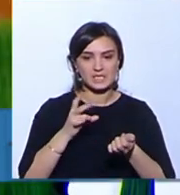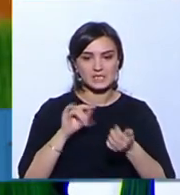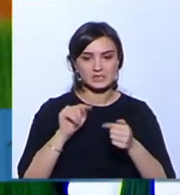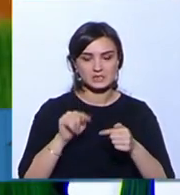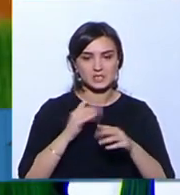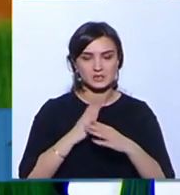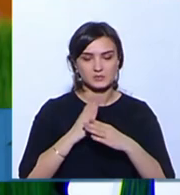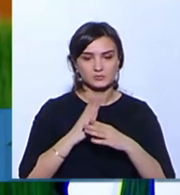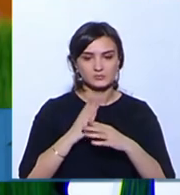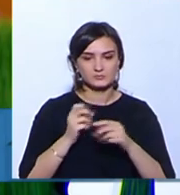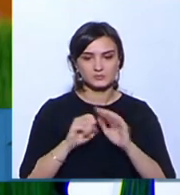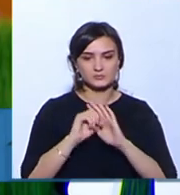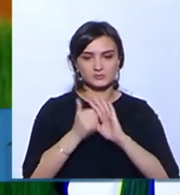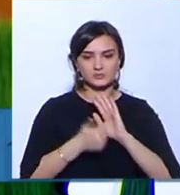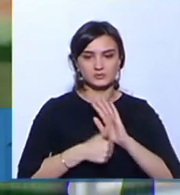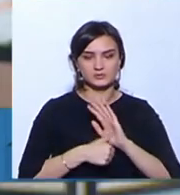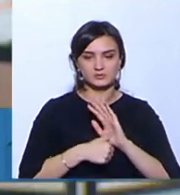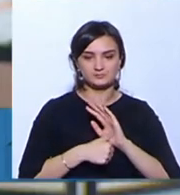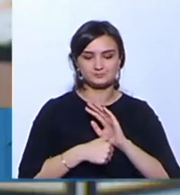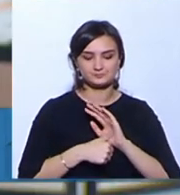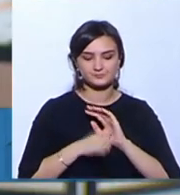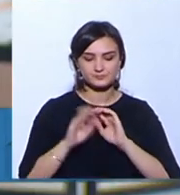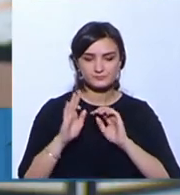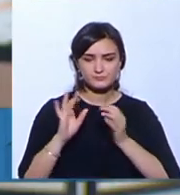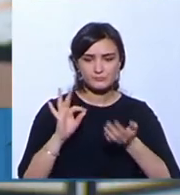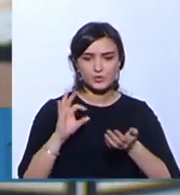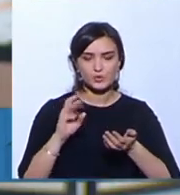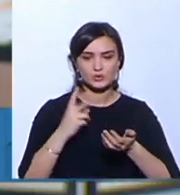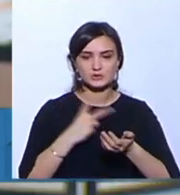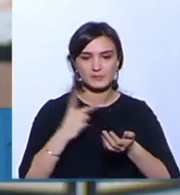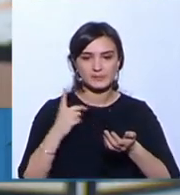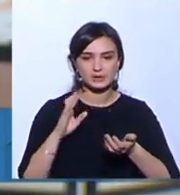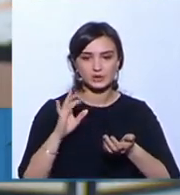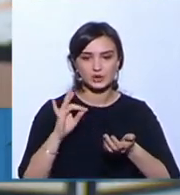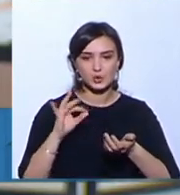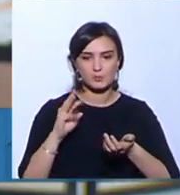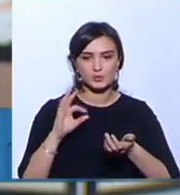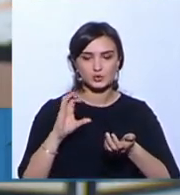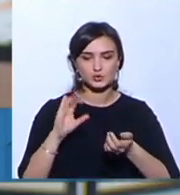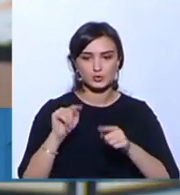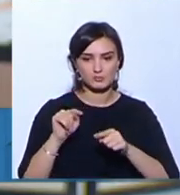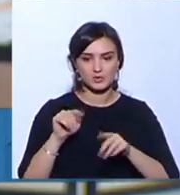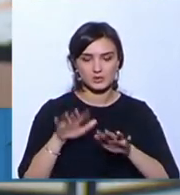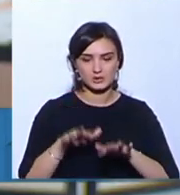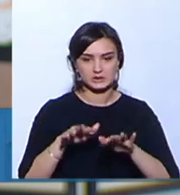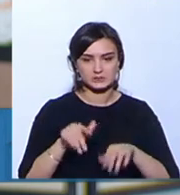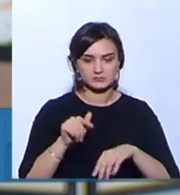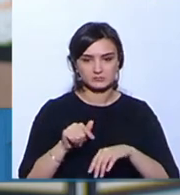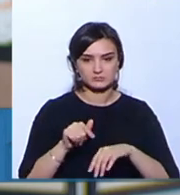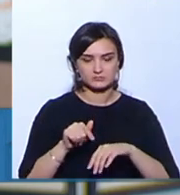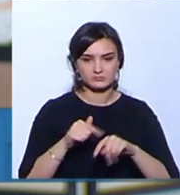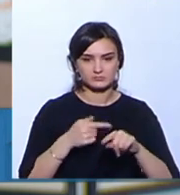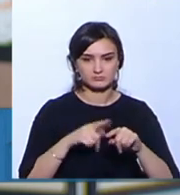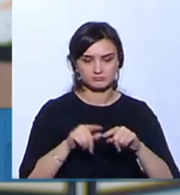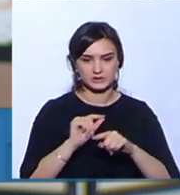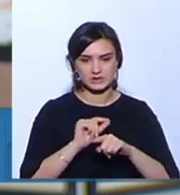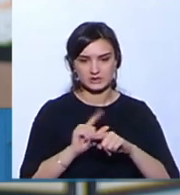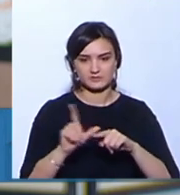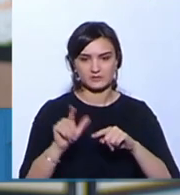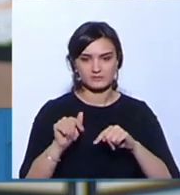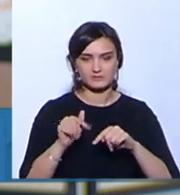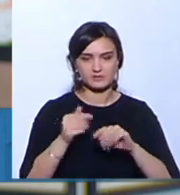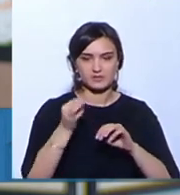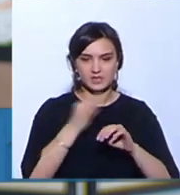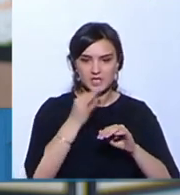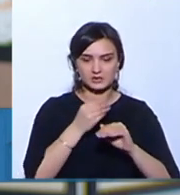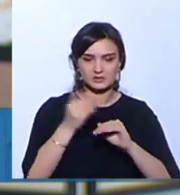რომელიც მე-16 ქრომოსომა 21 ქრომოსომაზე ალოკალიზებული, იწვევს